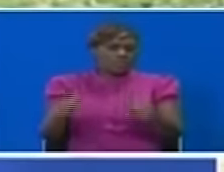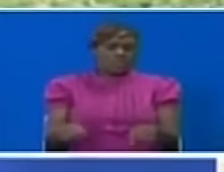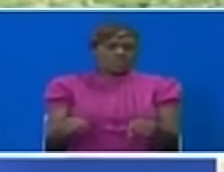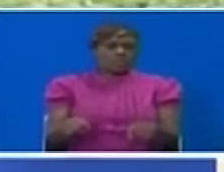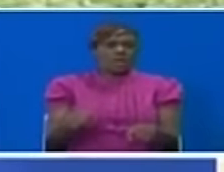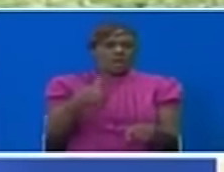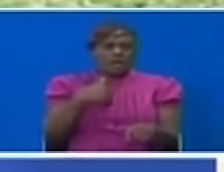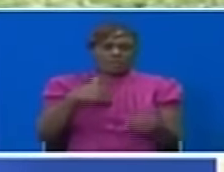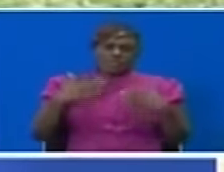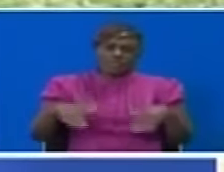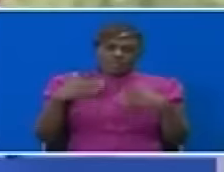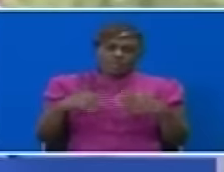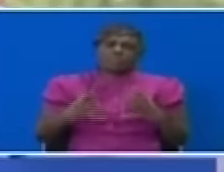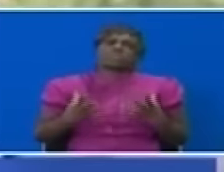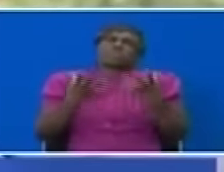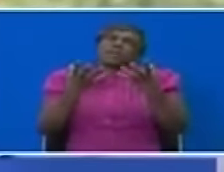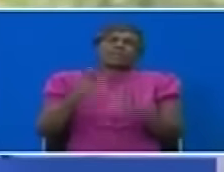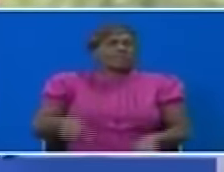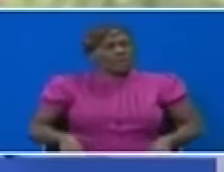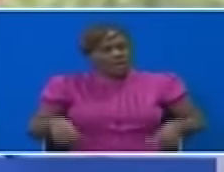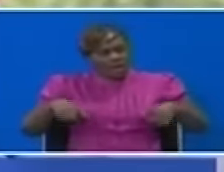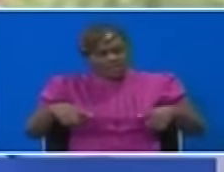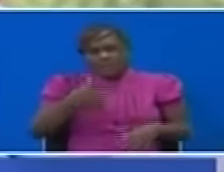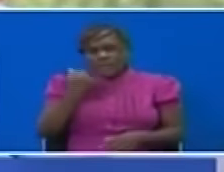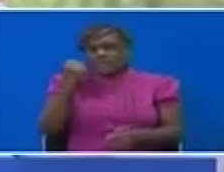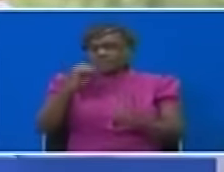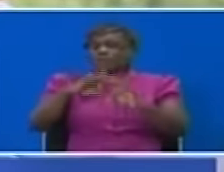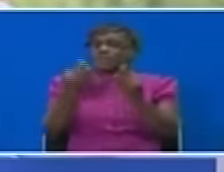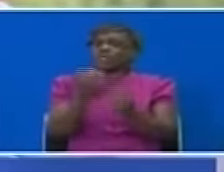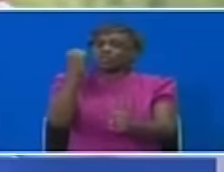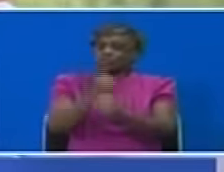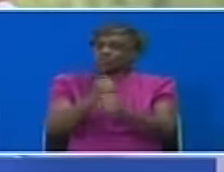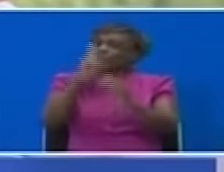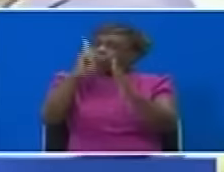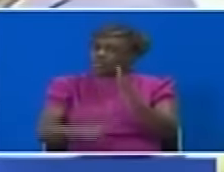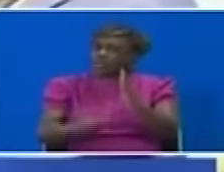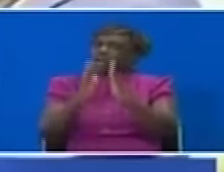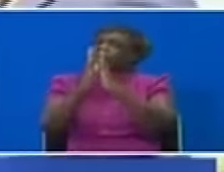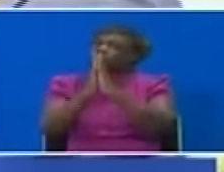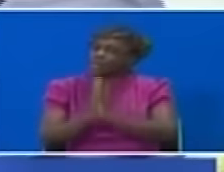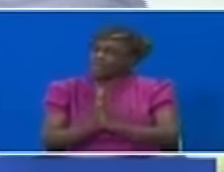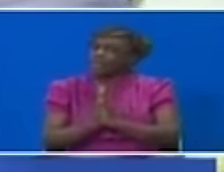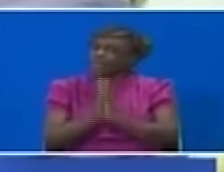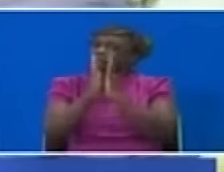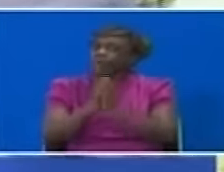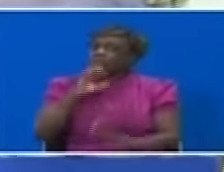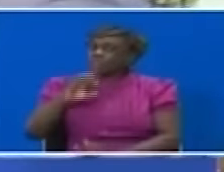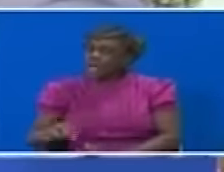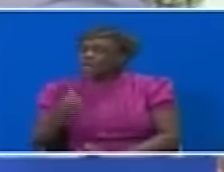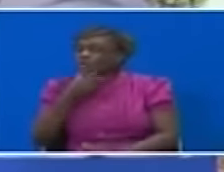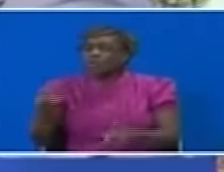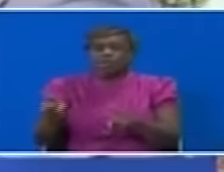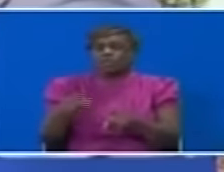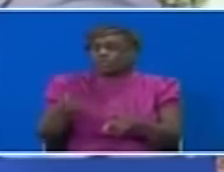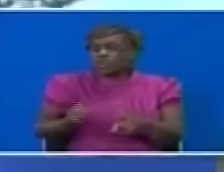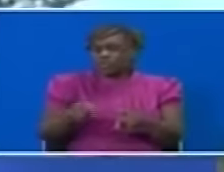have some people sacrifice their lives for, and the best that families can do is to pray for, you know, their sons and daughters who are on the front line doing